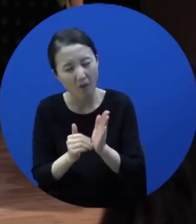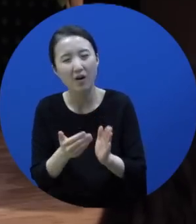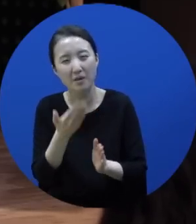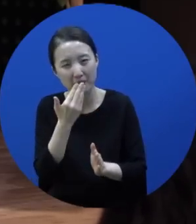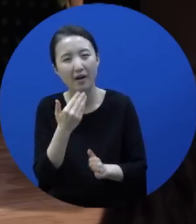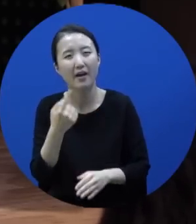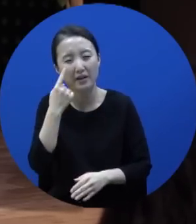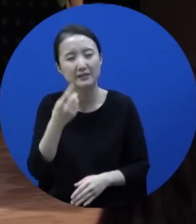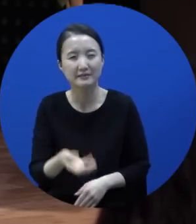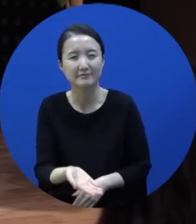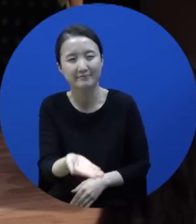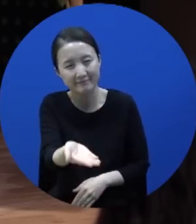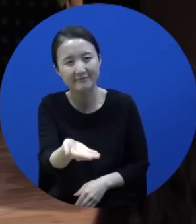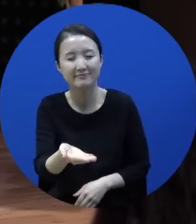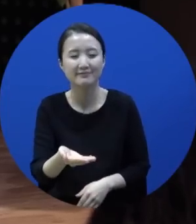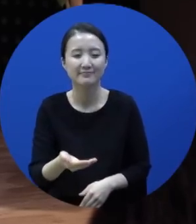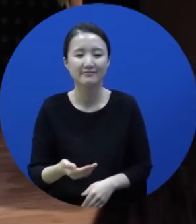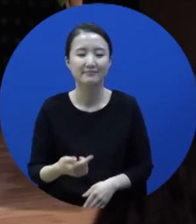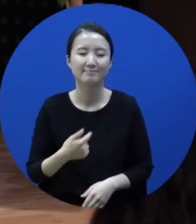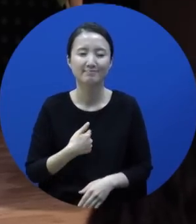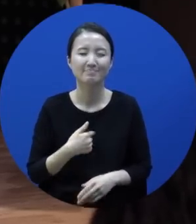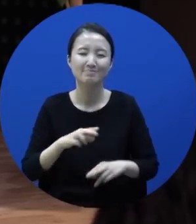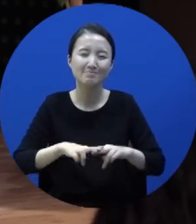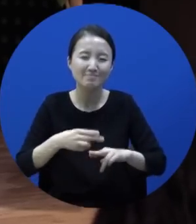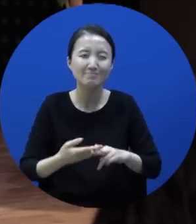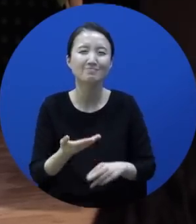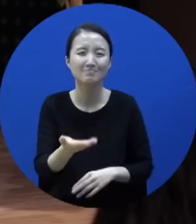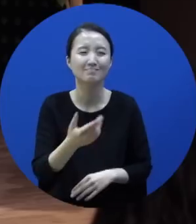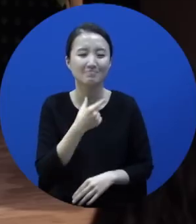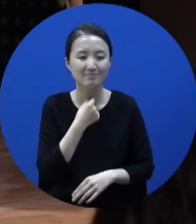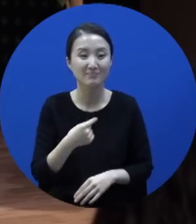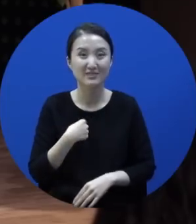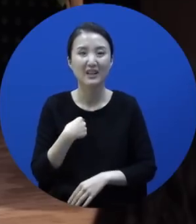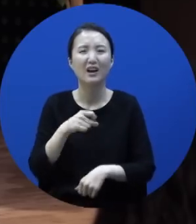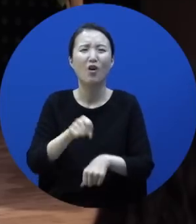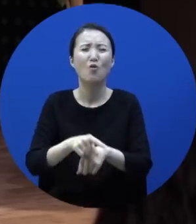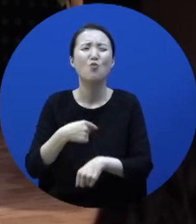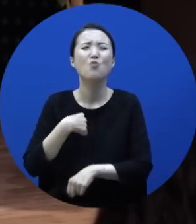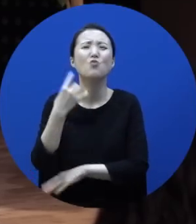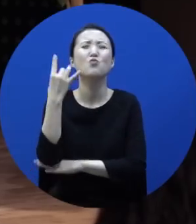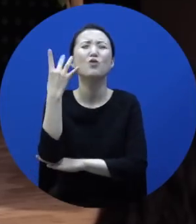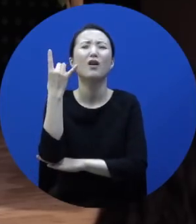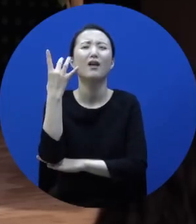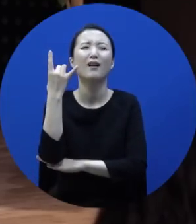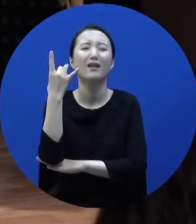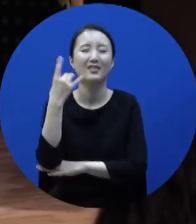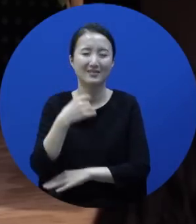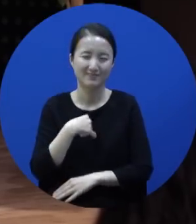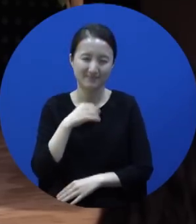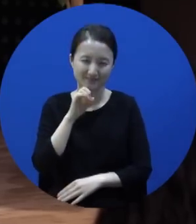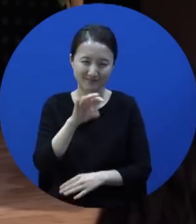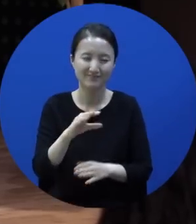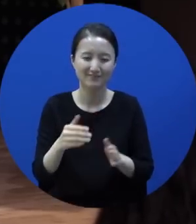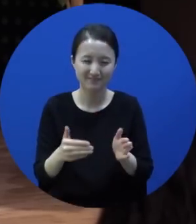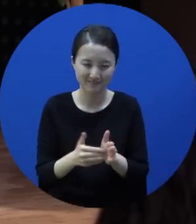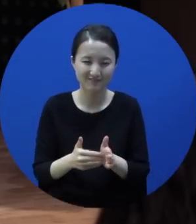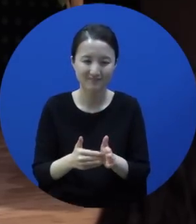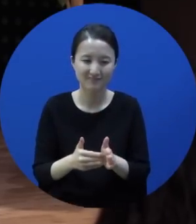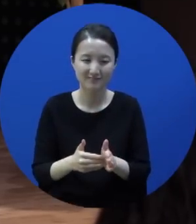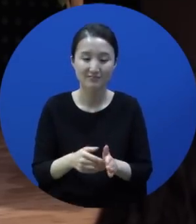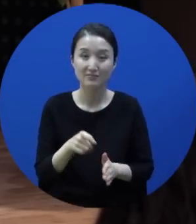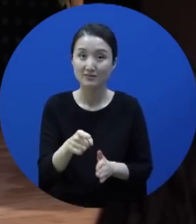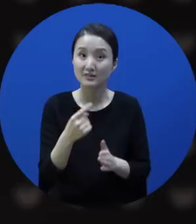가더라도 잠깐 나가서라도 드세요. 네, 제가 드리고 싶어서 그래요. 저 원래 이런 사람이에요. 라고 얘기를